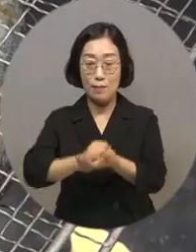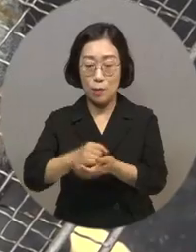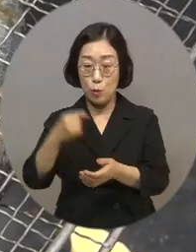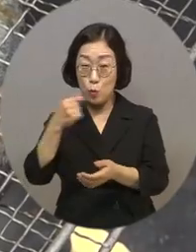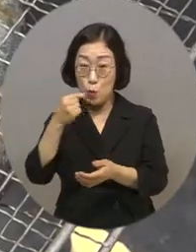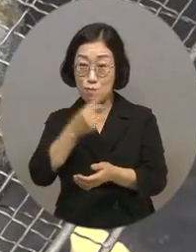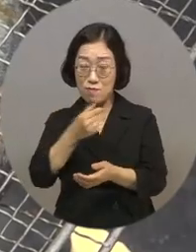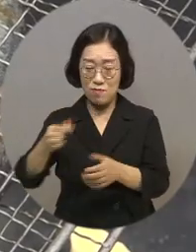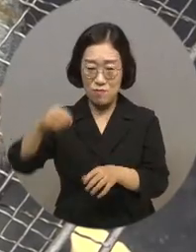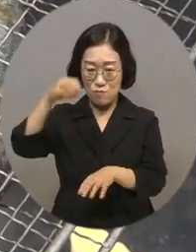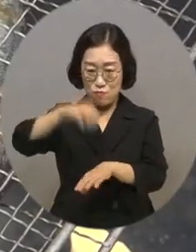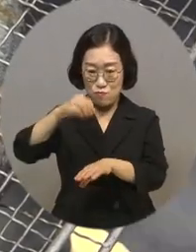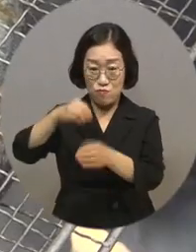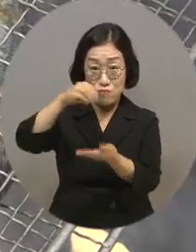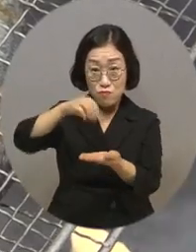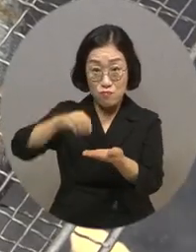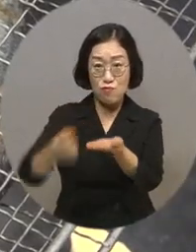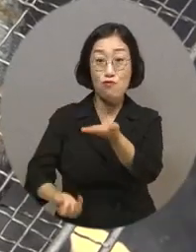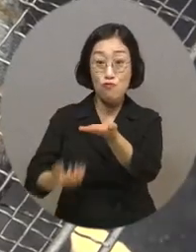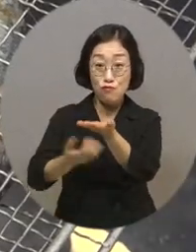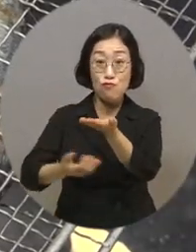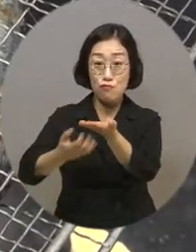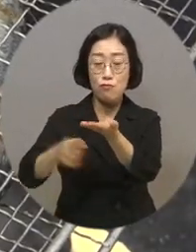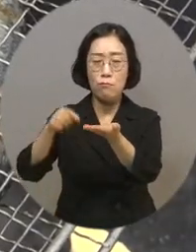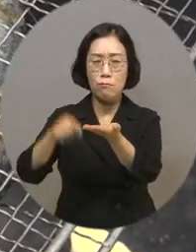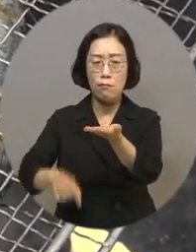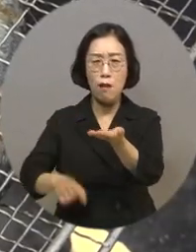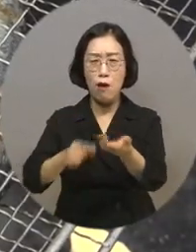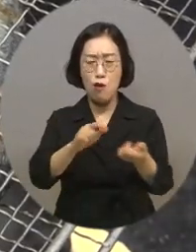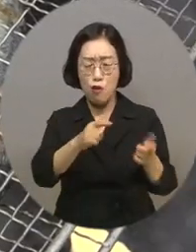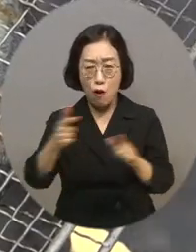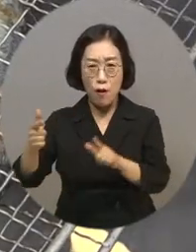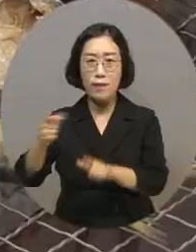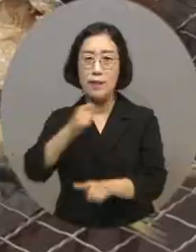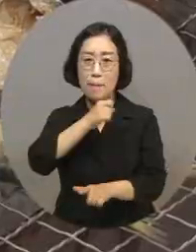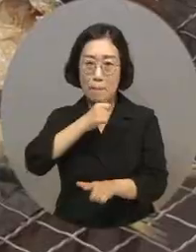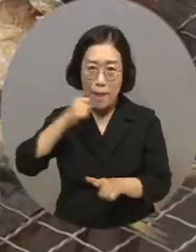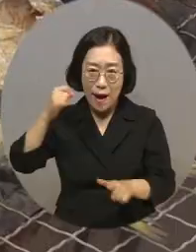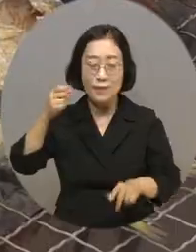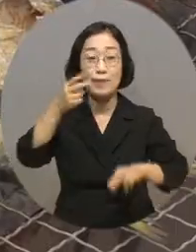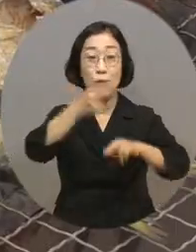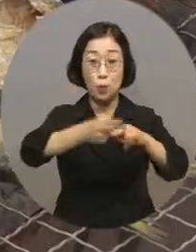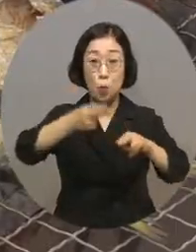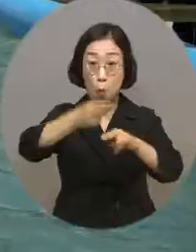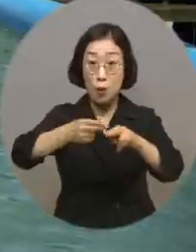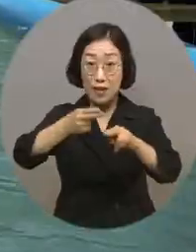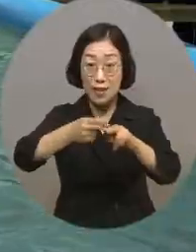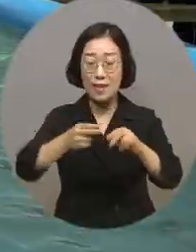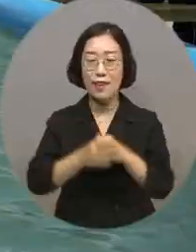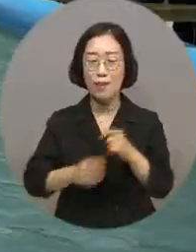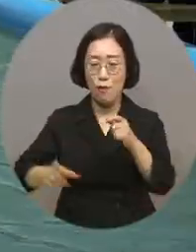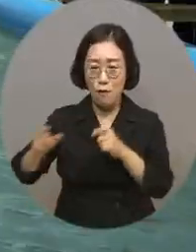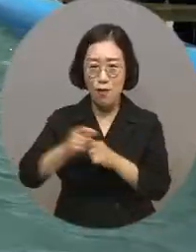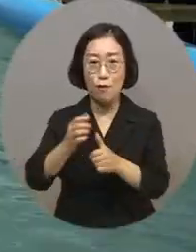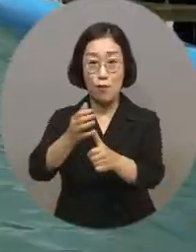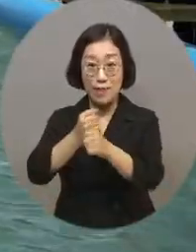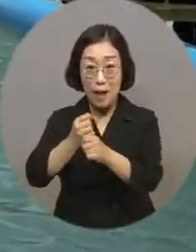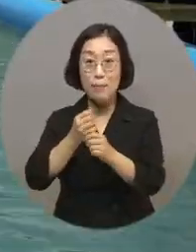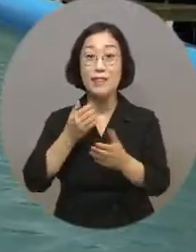뿌려 노릇하게 구워낸 전어구이 등 다양한 맛과 식감의 전어 요리는 물론 전어잡이